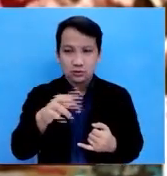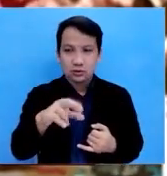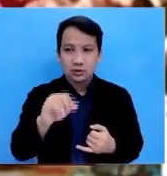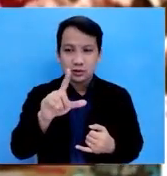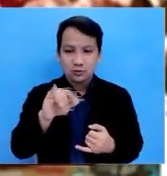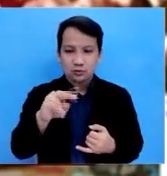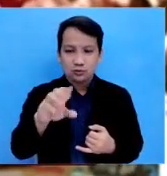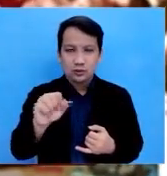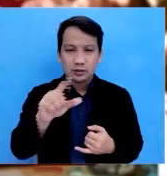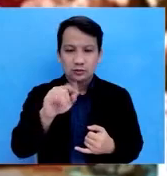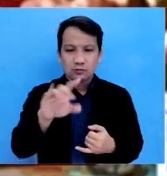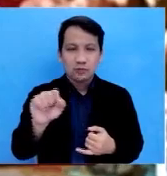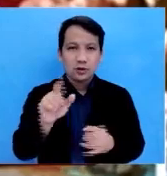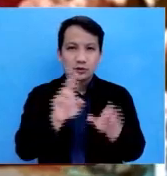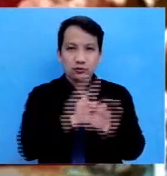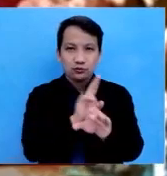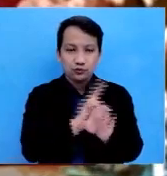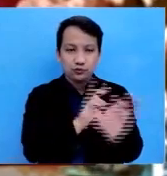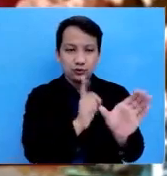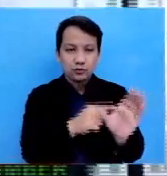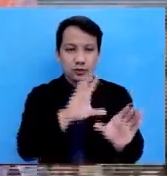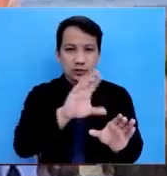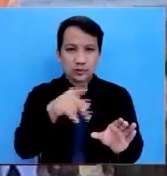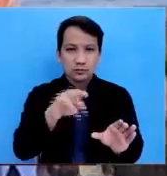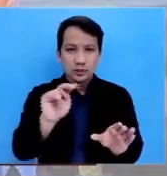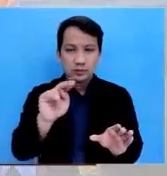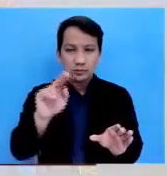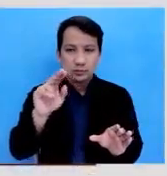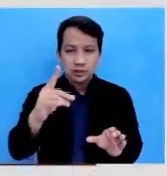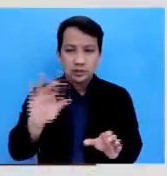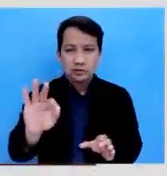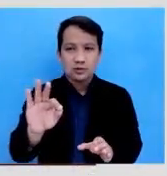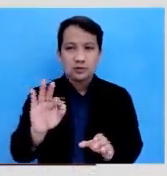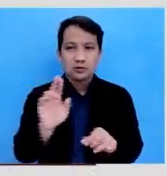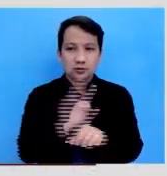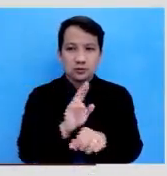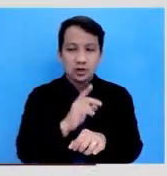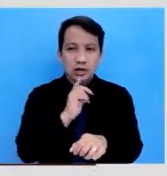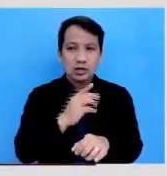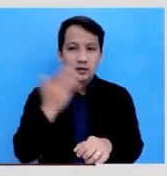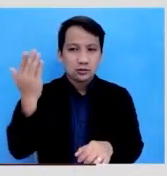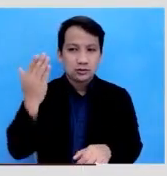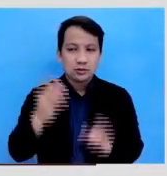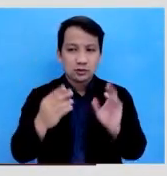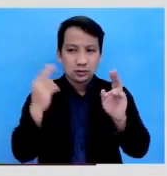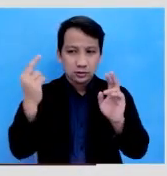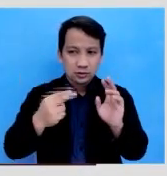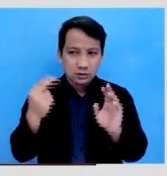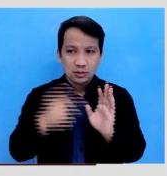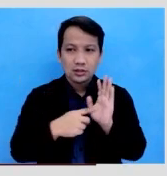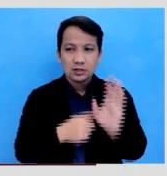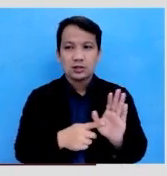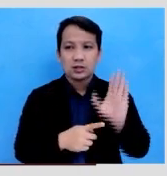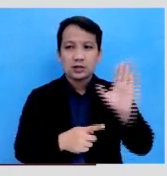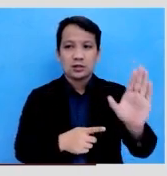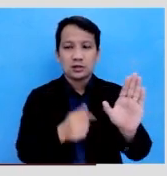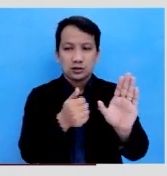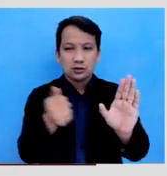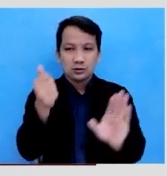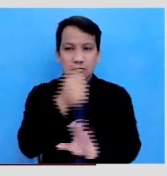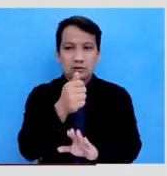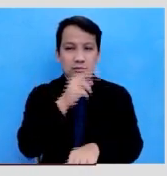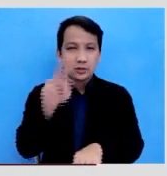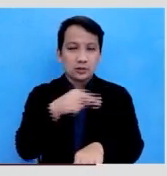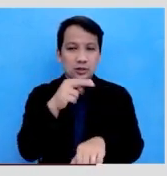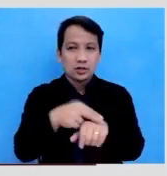ginagamit daw ng communist group na CPP, NPA, NDF. Sino nga ba nagsasalta sa video na yan? Mismong opisyal ng National Commission